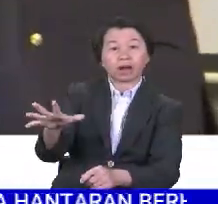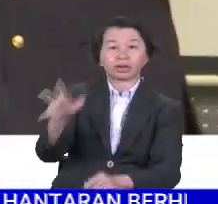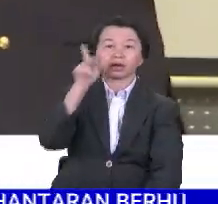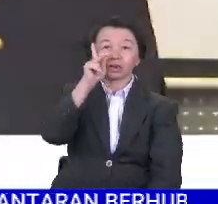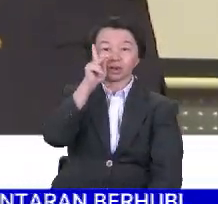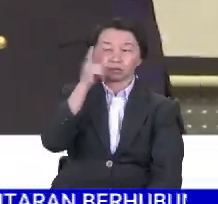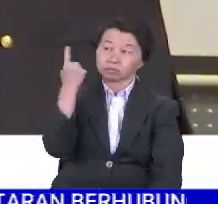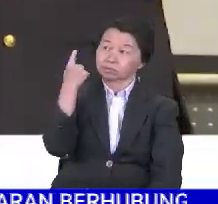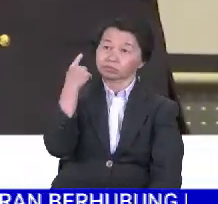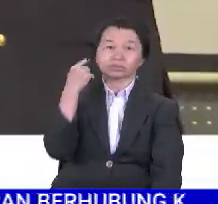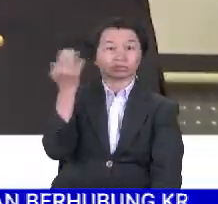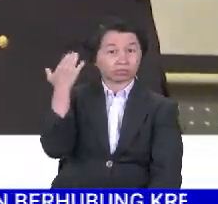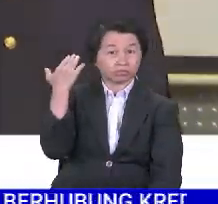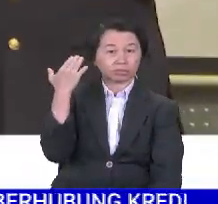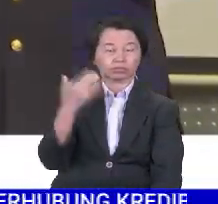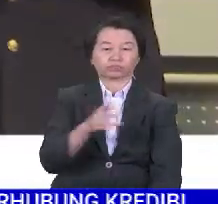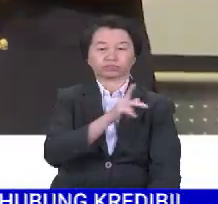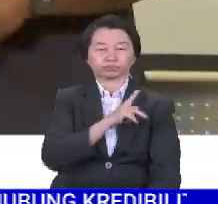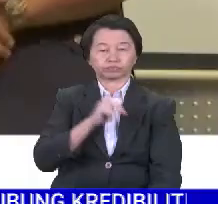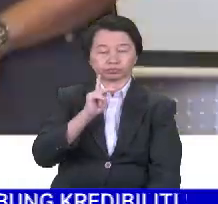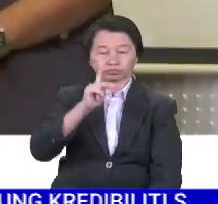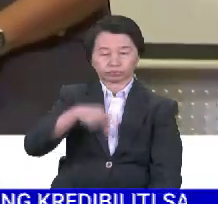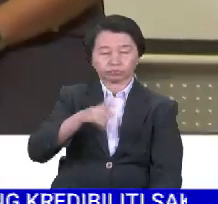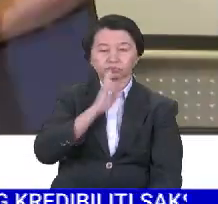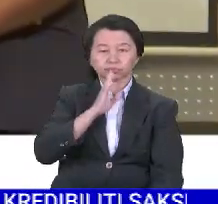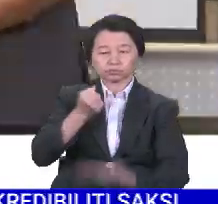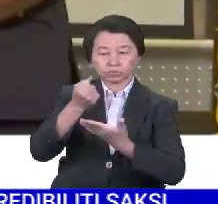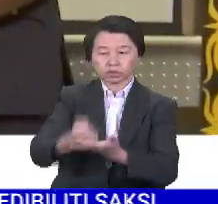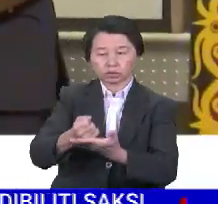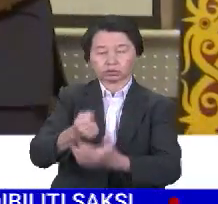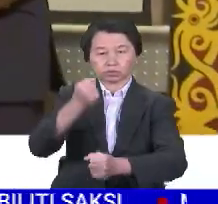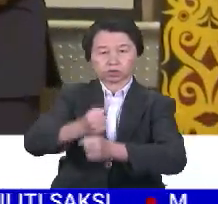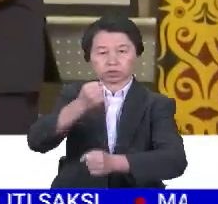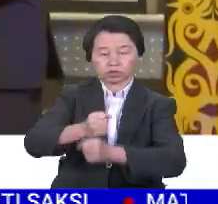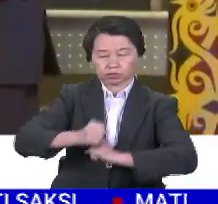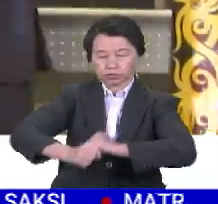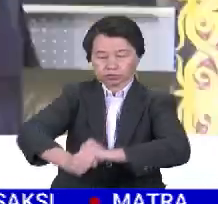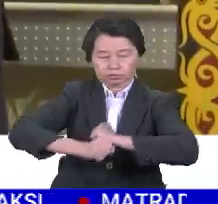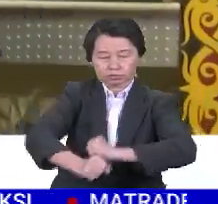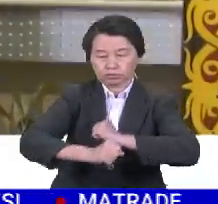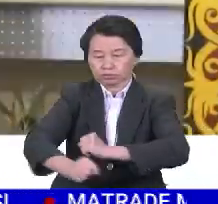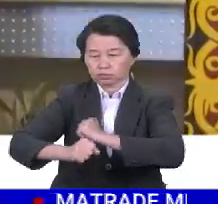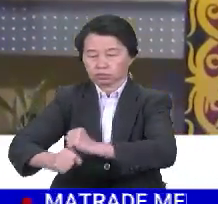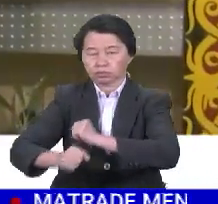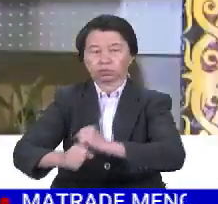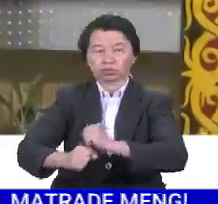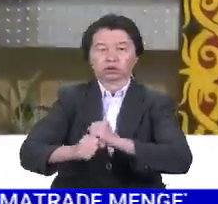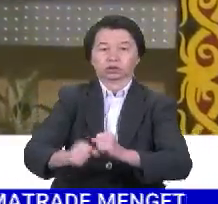Pengarahnya, Datuk Seri Muhammad Hamdan Wahid berkata, bantuan terutama bagi kerja-kerja membersihkan kerja